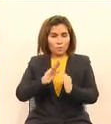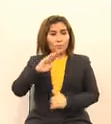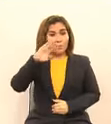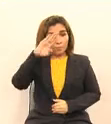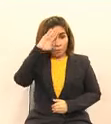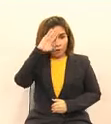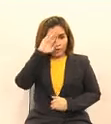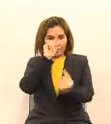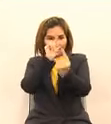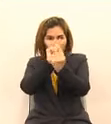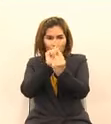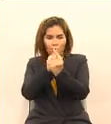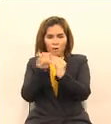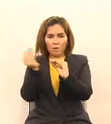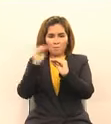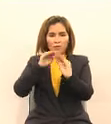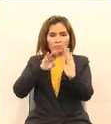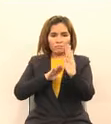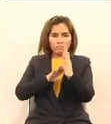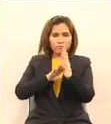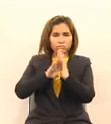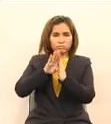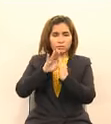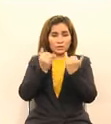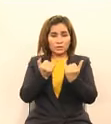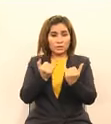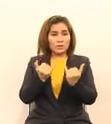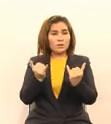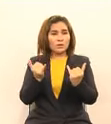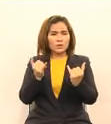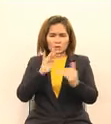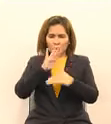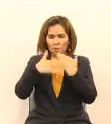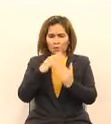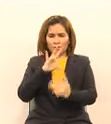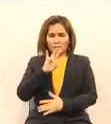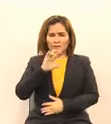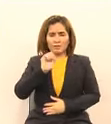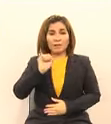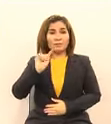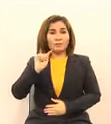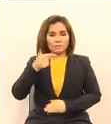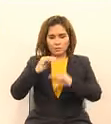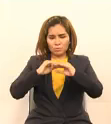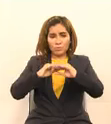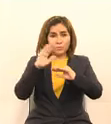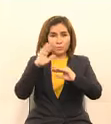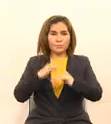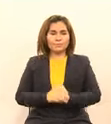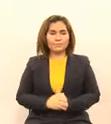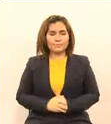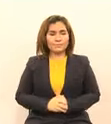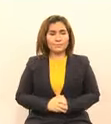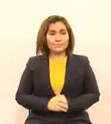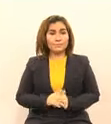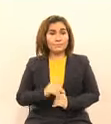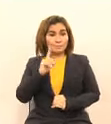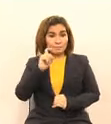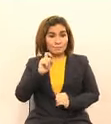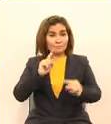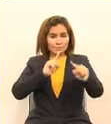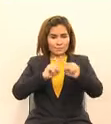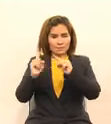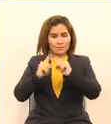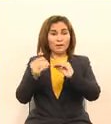ผู้ป่วยที่ยืนยันเนี่ยมากขึ้นเรื่อยๆนะครับขณะนี้ 710,000 กว่ารายนะครับก ขณะที่การเสียชีวิตก็เพิ่มขึ้น